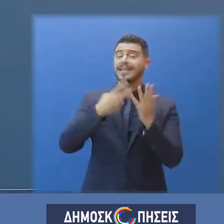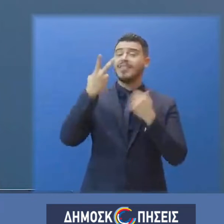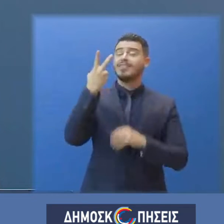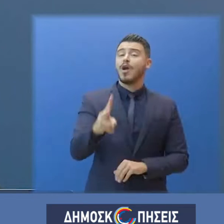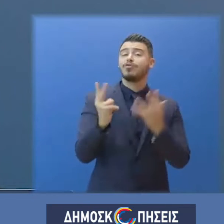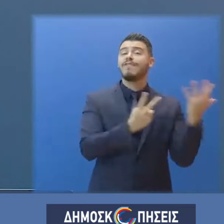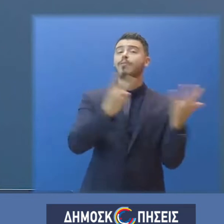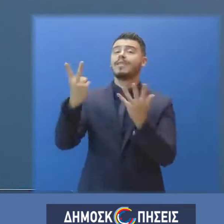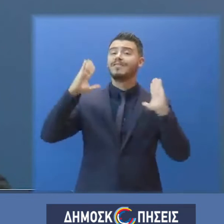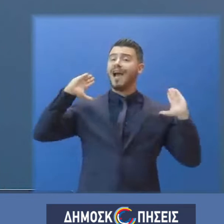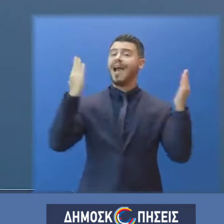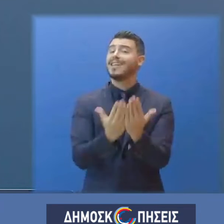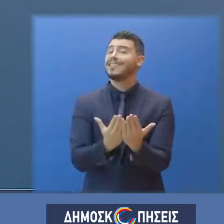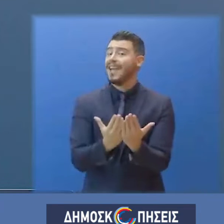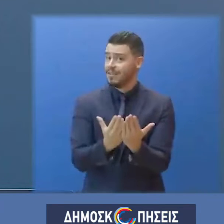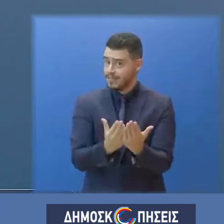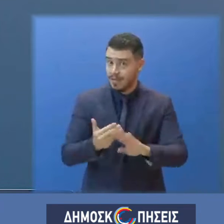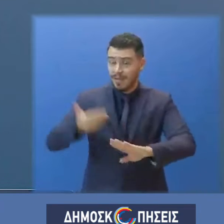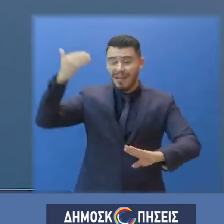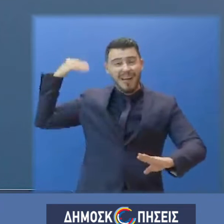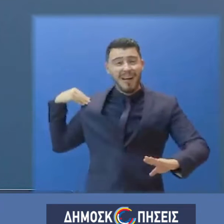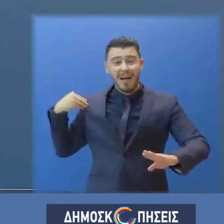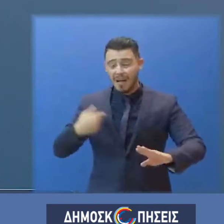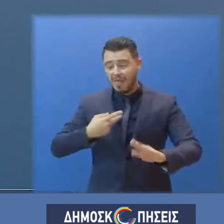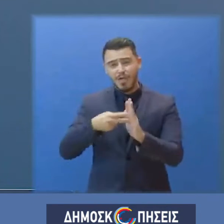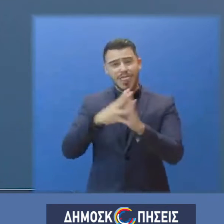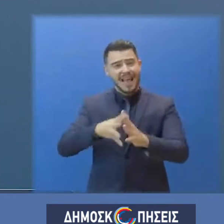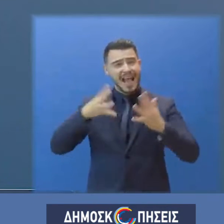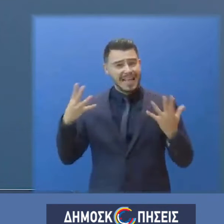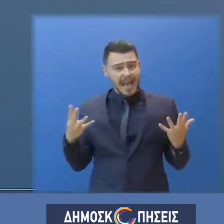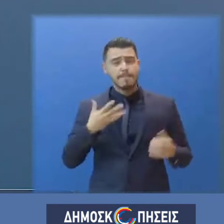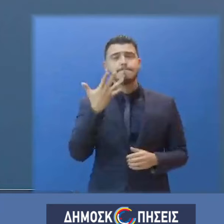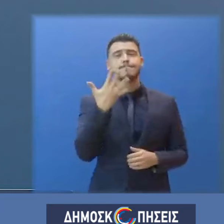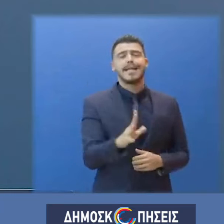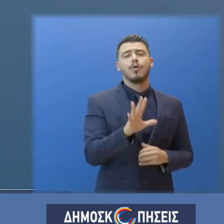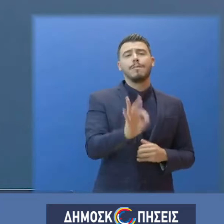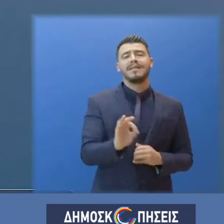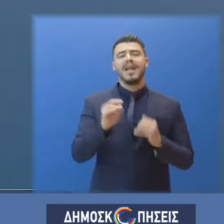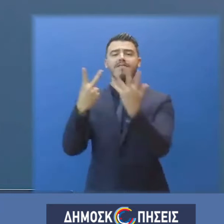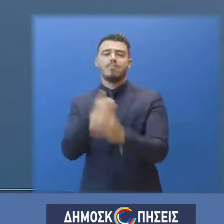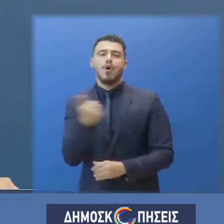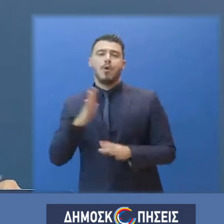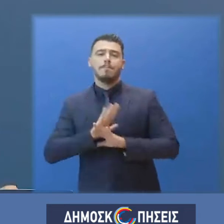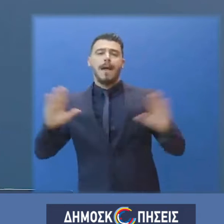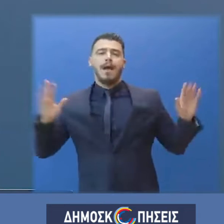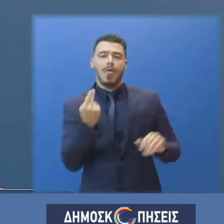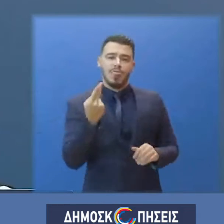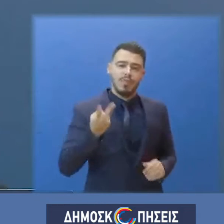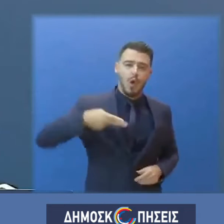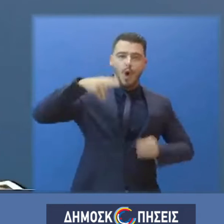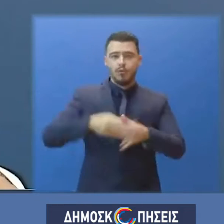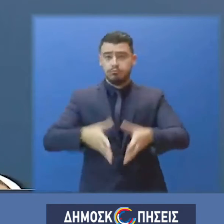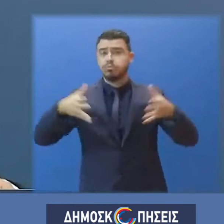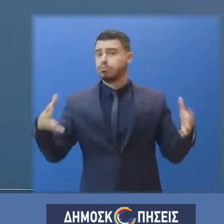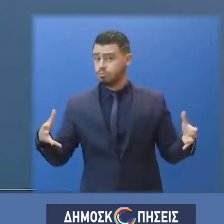1.277 κλίνες ΜΕΘ σε σχέση με τις 557 που υπήρχαν το 2019. Επίσης, όπως έγινε και στα προηγούμενα κύματα της πανδημίας,